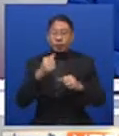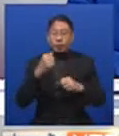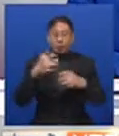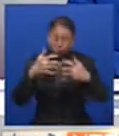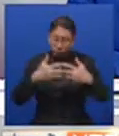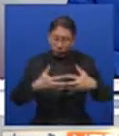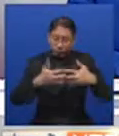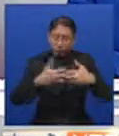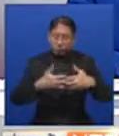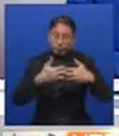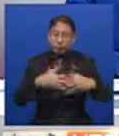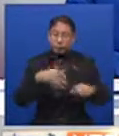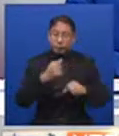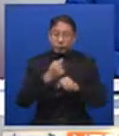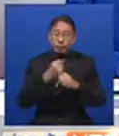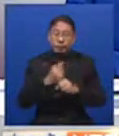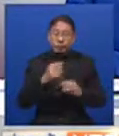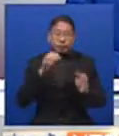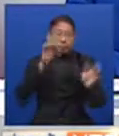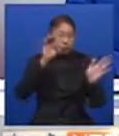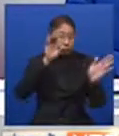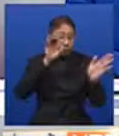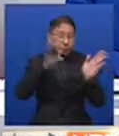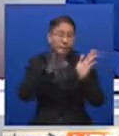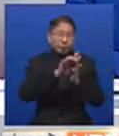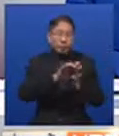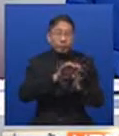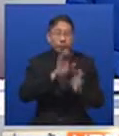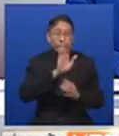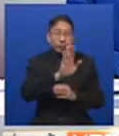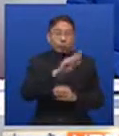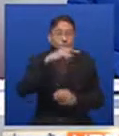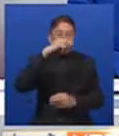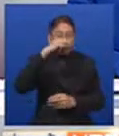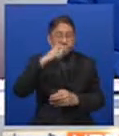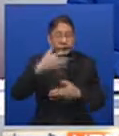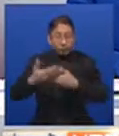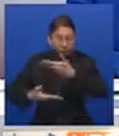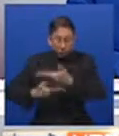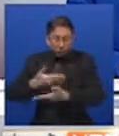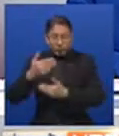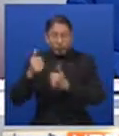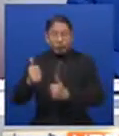เครื่องจักรเหล่านี้แหละค่ะเป็นแบรนด์ของไทยและก็ขายให้ต่างชาติได้ด้วยนี้คือแนวคิดของทางรัฐบาลเอง